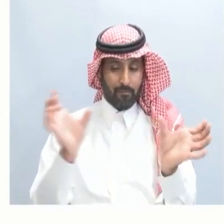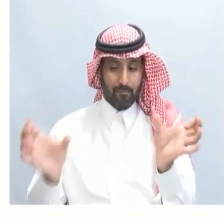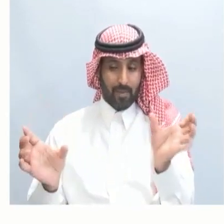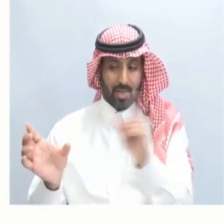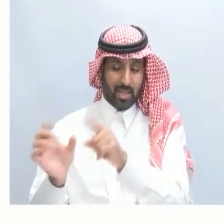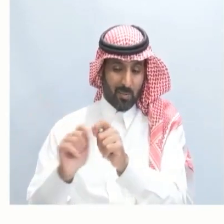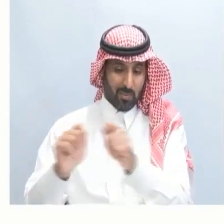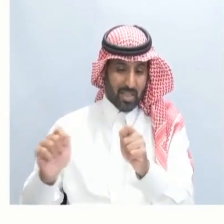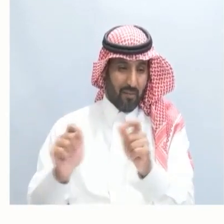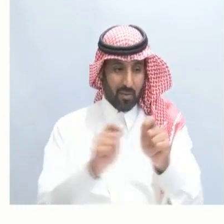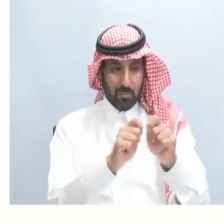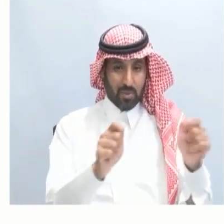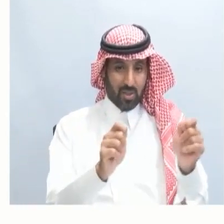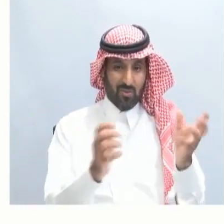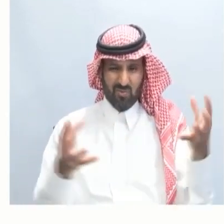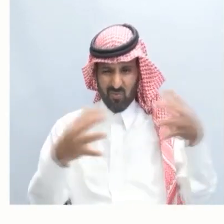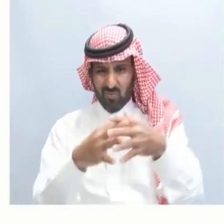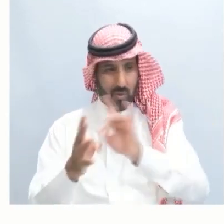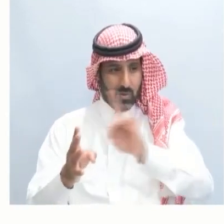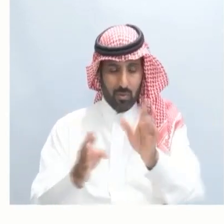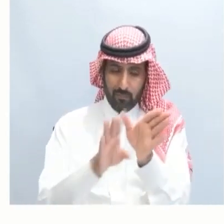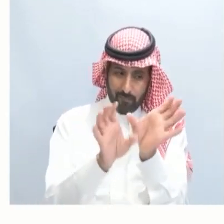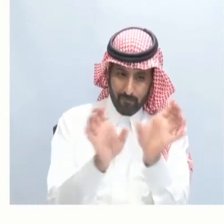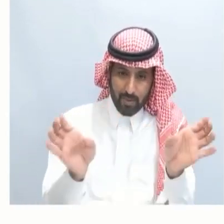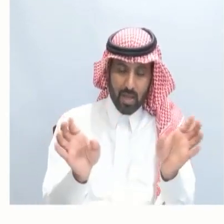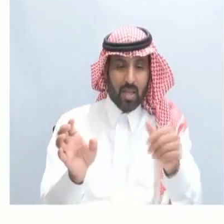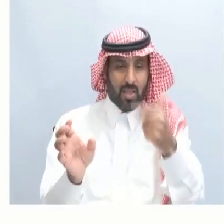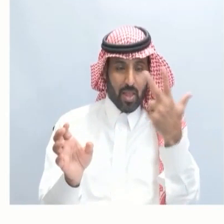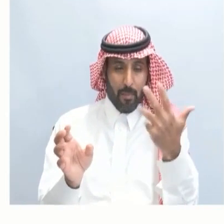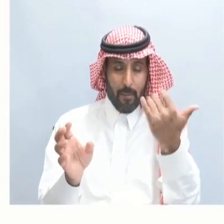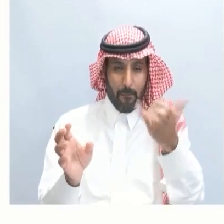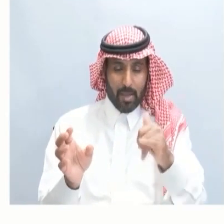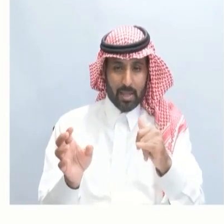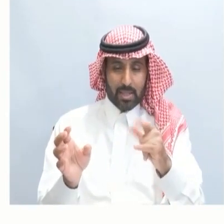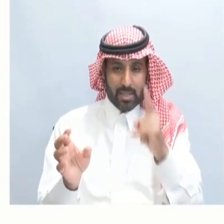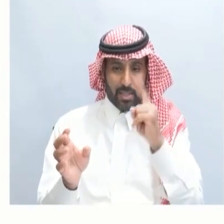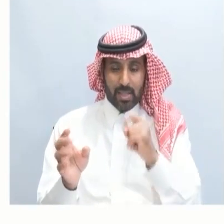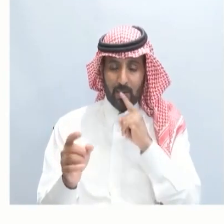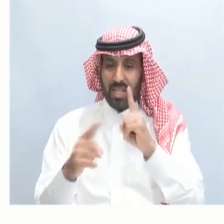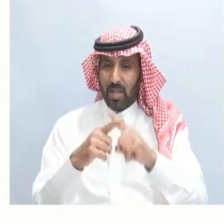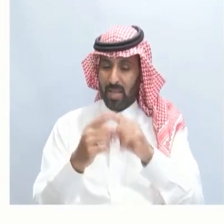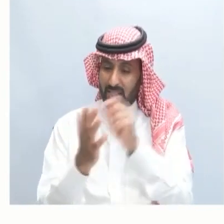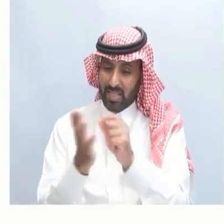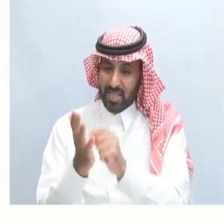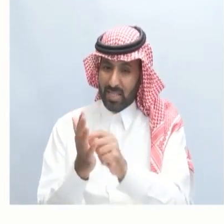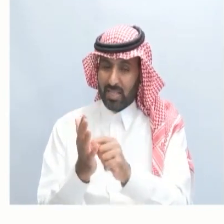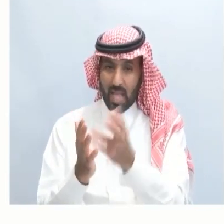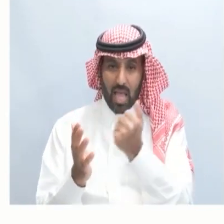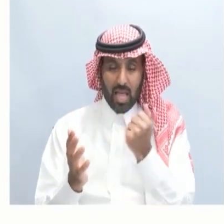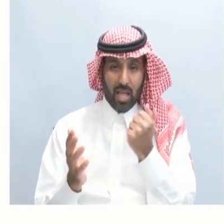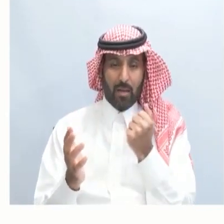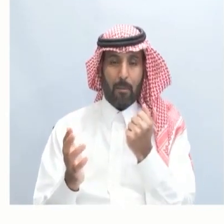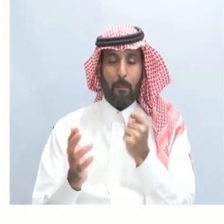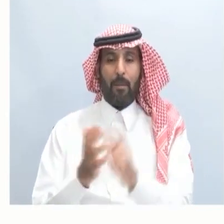ومسافته لا البس المواضيع مع بعضها البعض هنا 0 وهنا 0.6 اضرب بالاله ستحصل